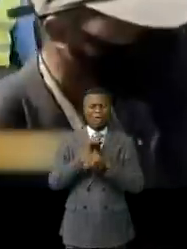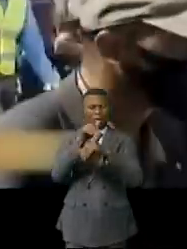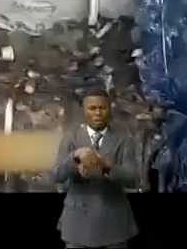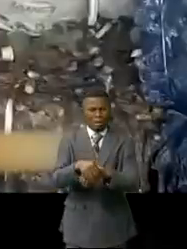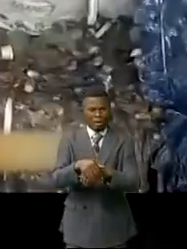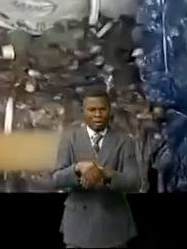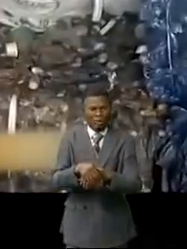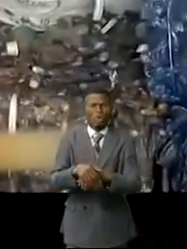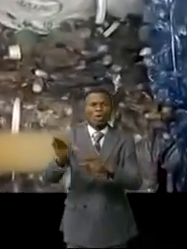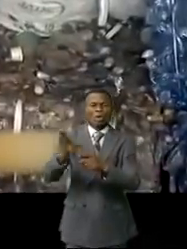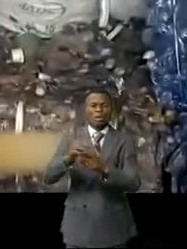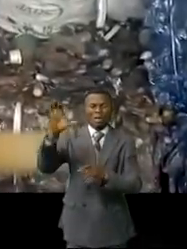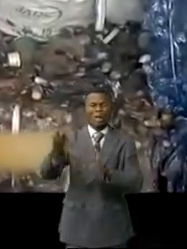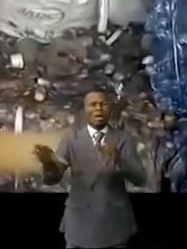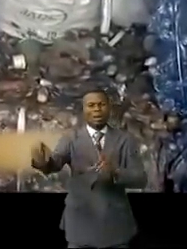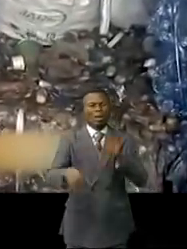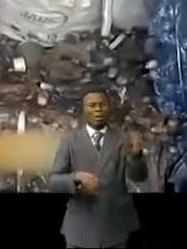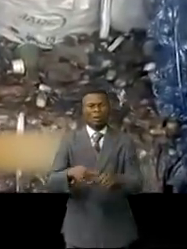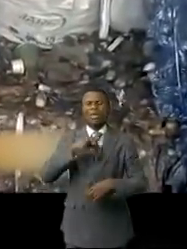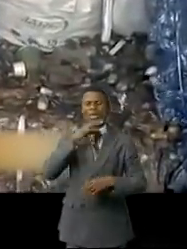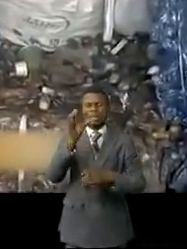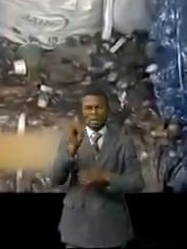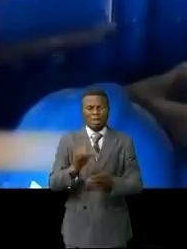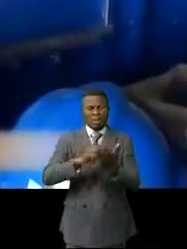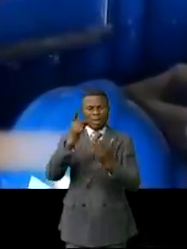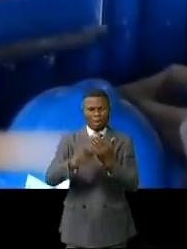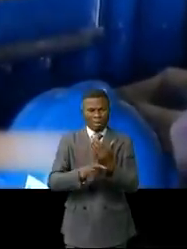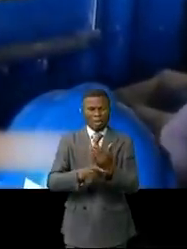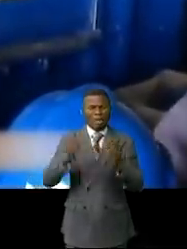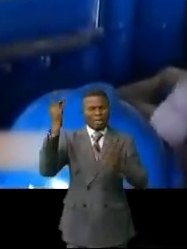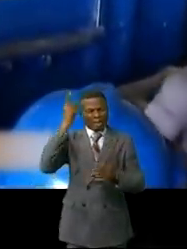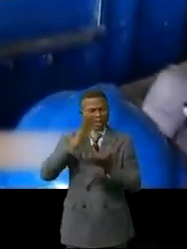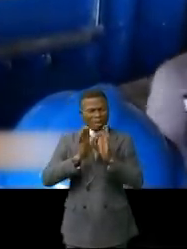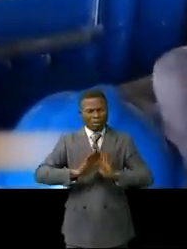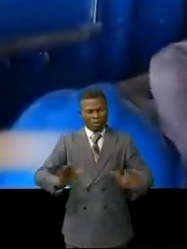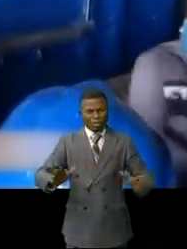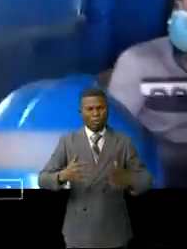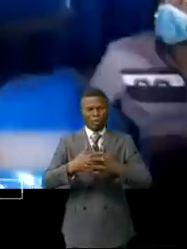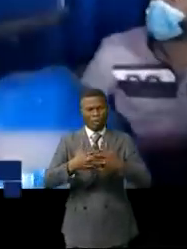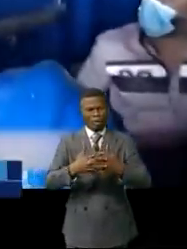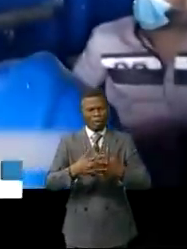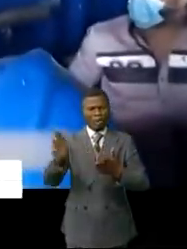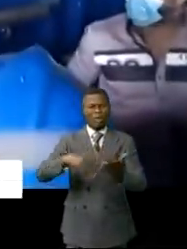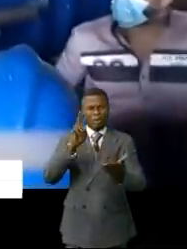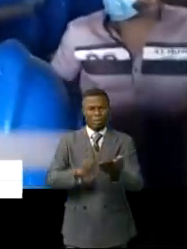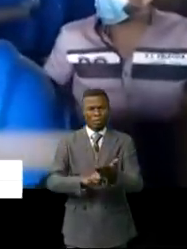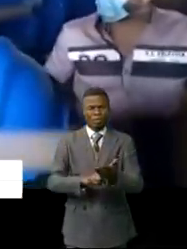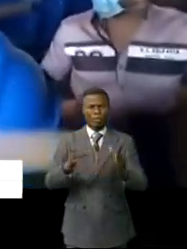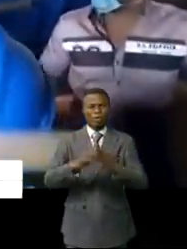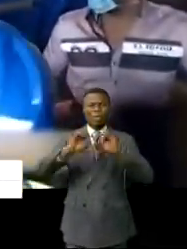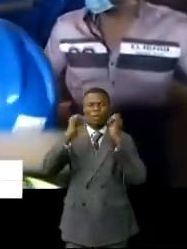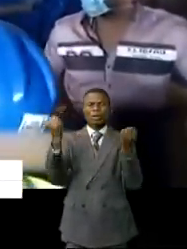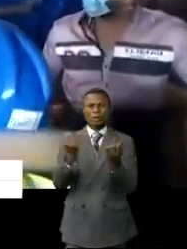le recyclage de déchets plastiques. Dans le cadre du programme Kinbopeto, un partenariat a été scellé avec la